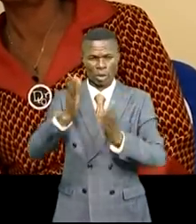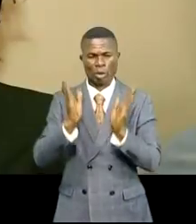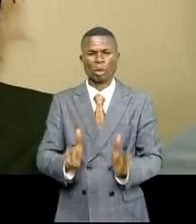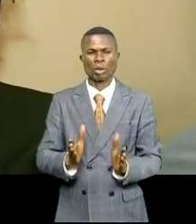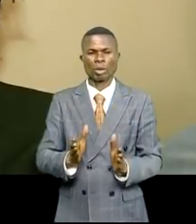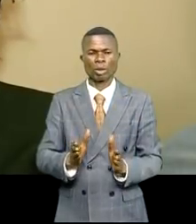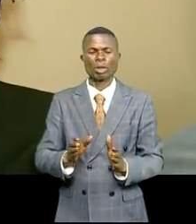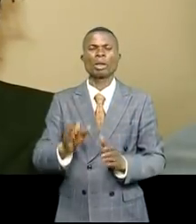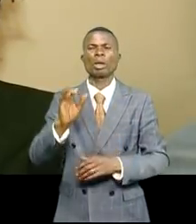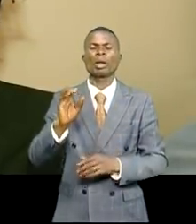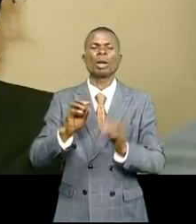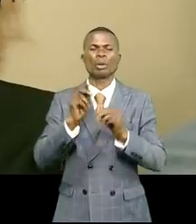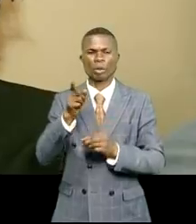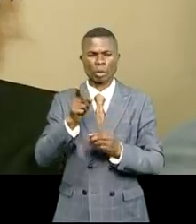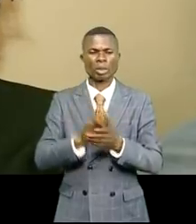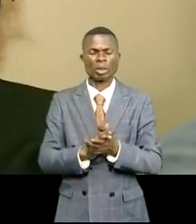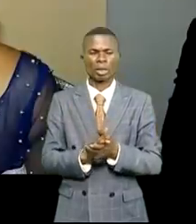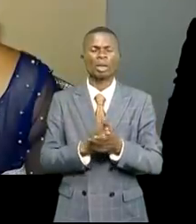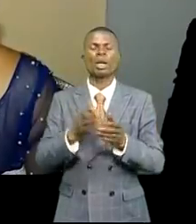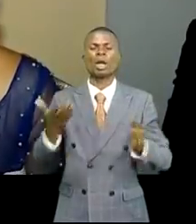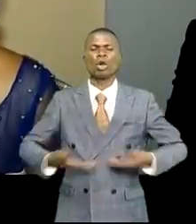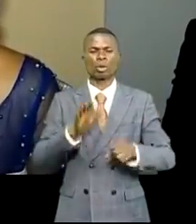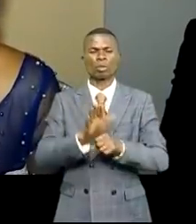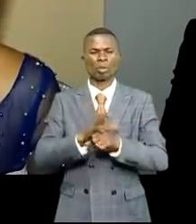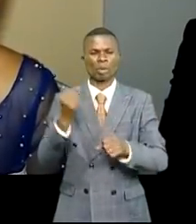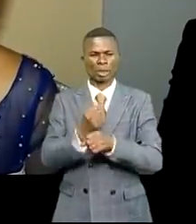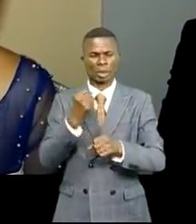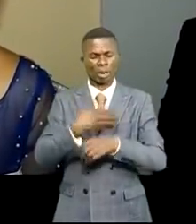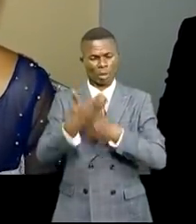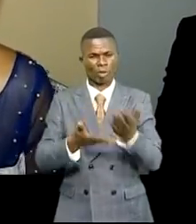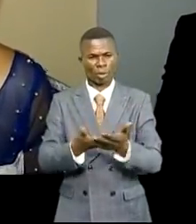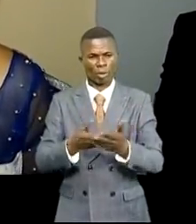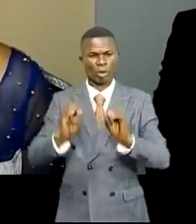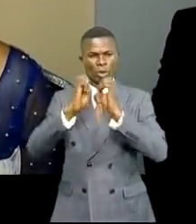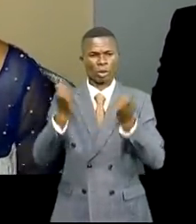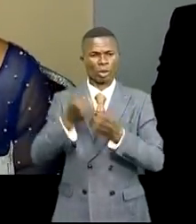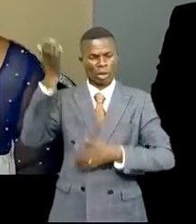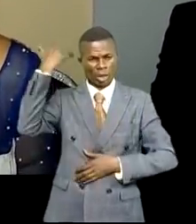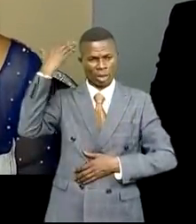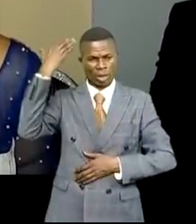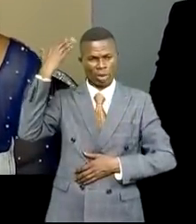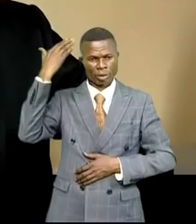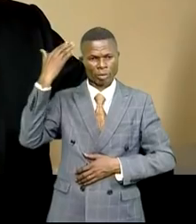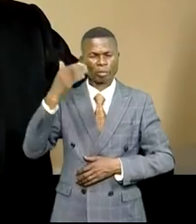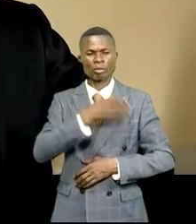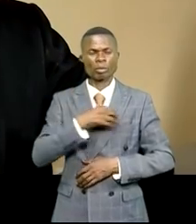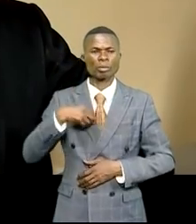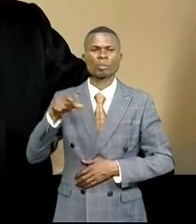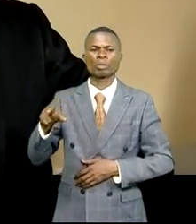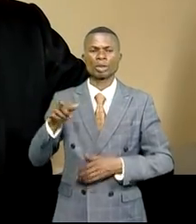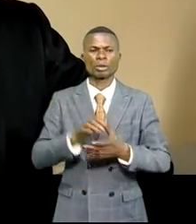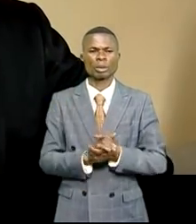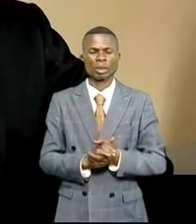association, Clarisse Moussemé, a pour sa part loué le travail des titans abattus par l'équipe précédente dirigée par Anna Maïmouna.